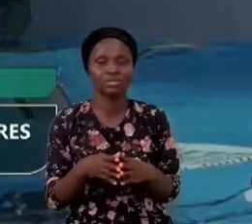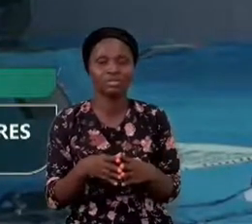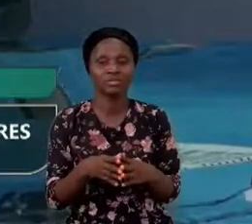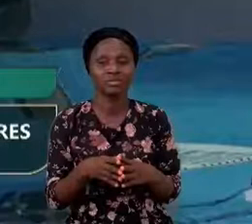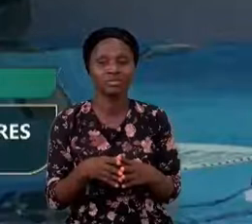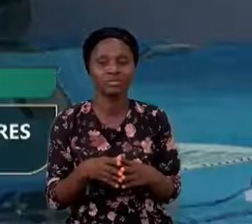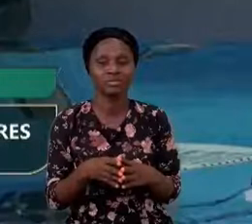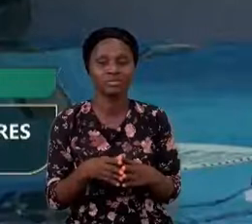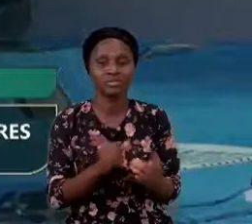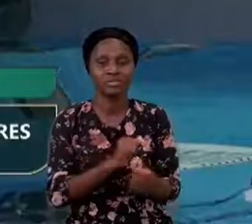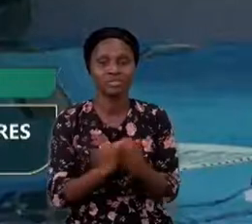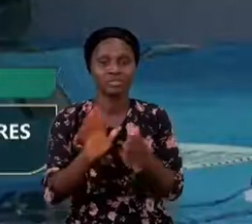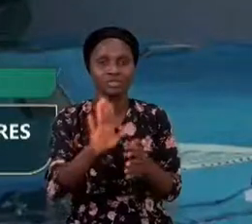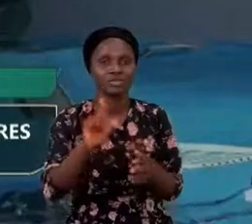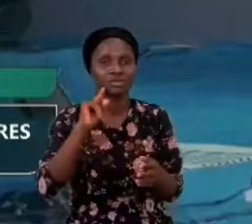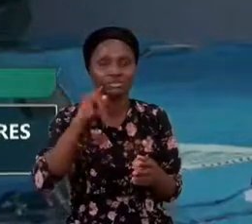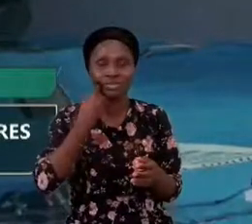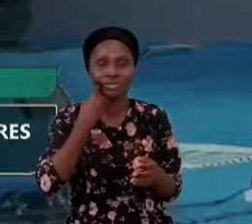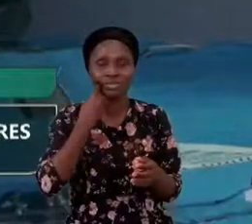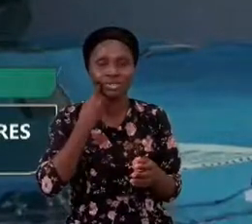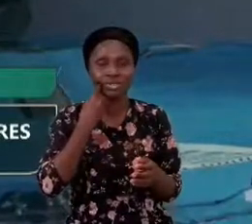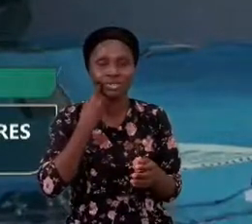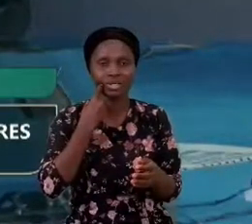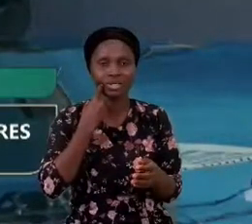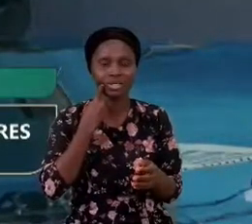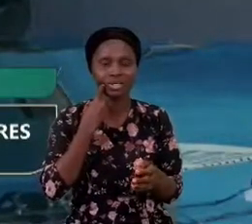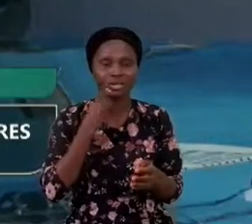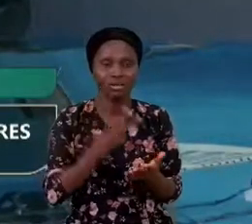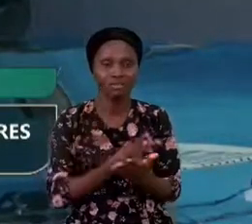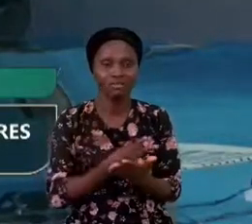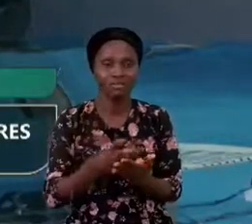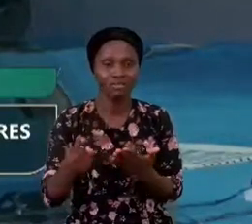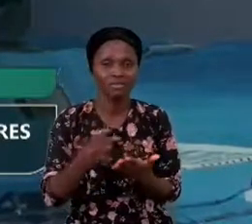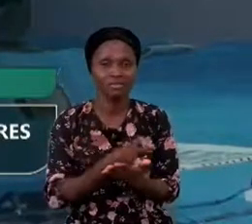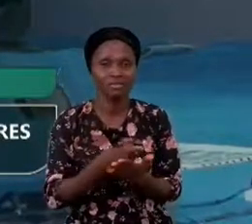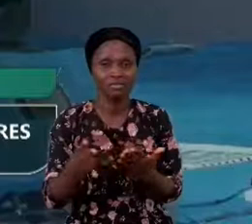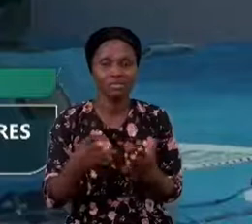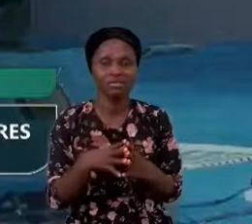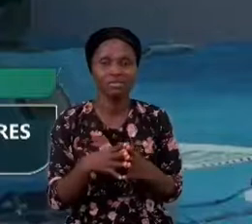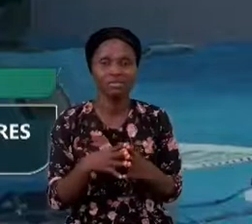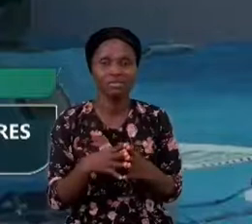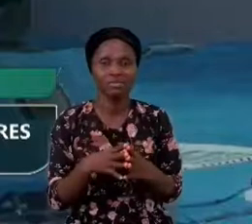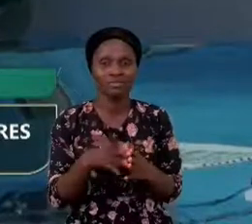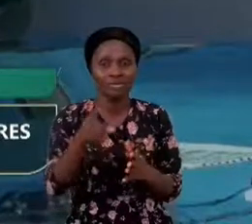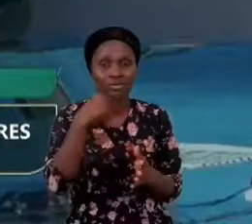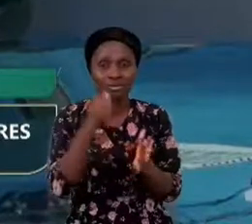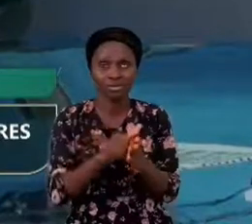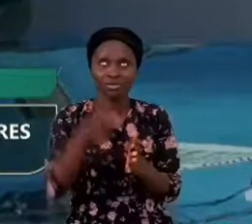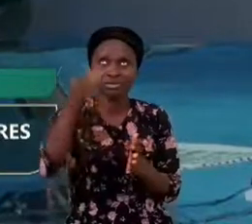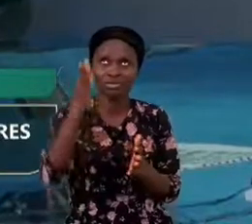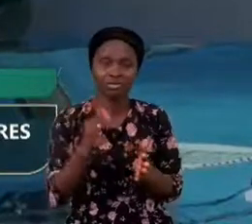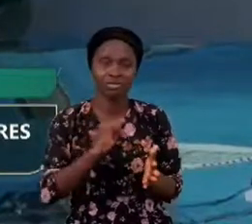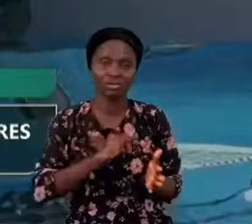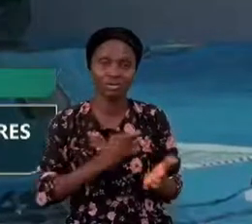Dieu et nous disons, Dieu, je veux commencer à nouveau. Parce que je confesse, parce que je